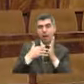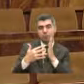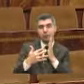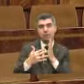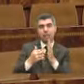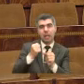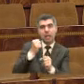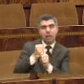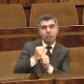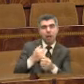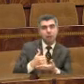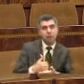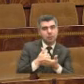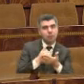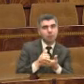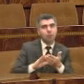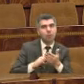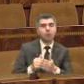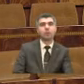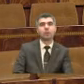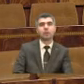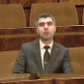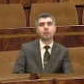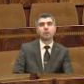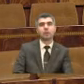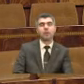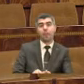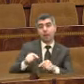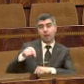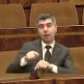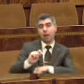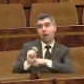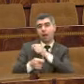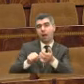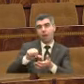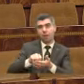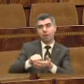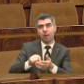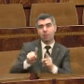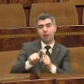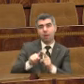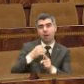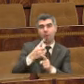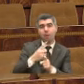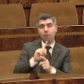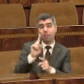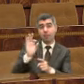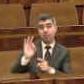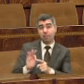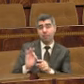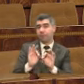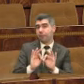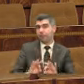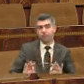الذاتي في الحقيقه بالنسبه للمناطق القرويه لم تستفيد جيدا، ذلك ان